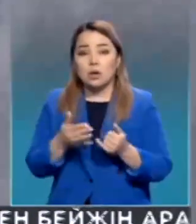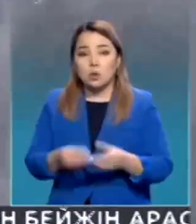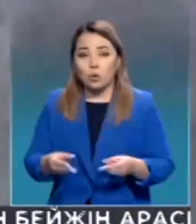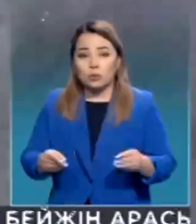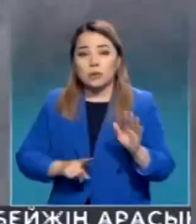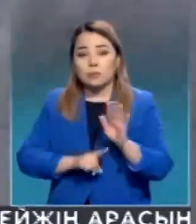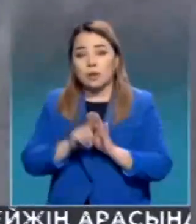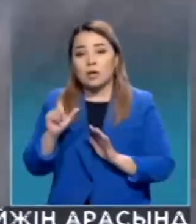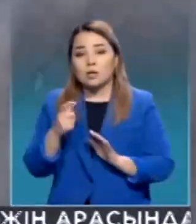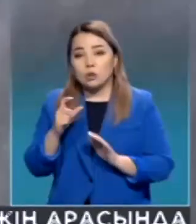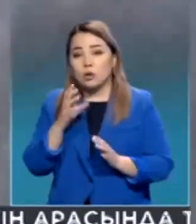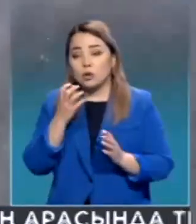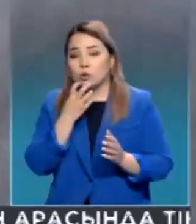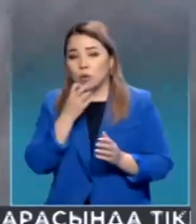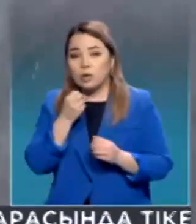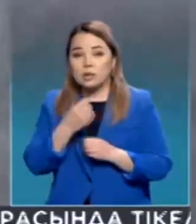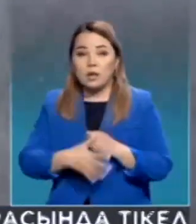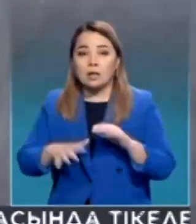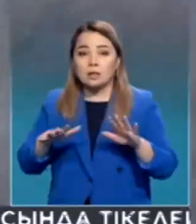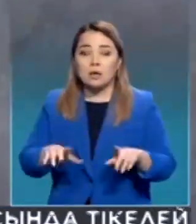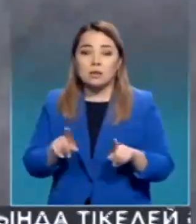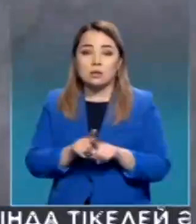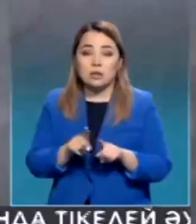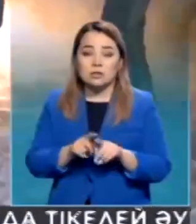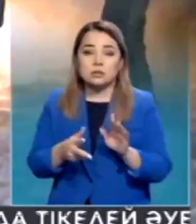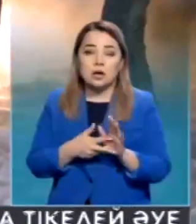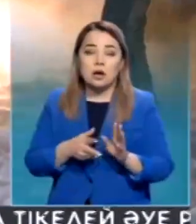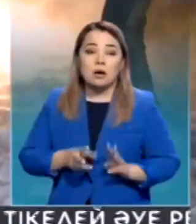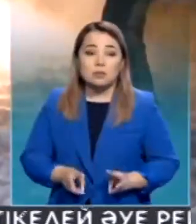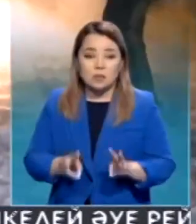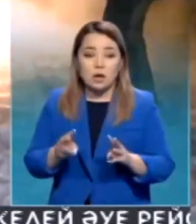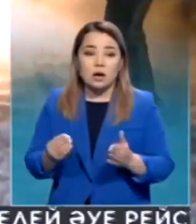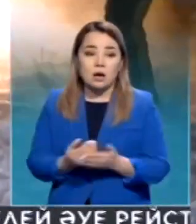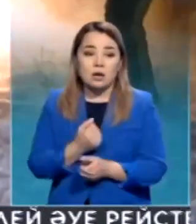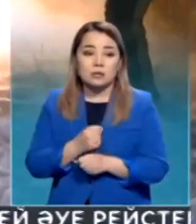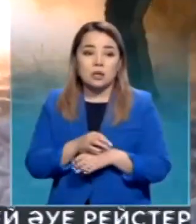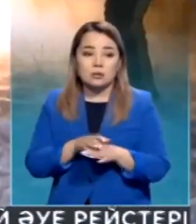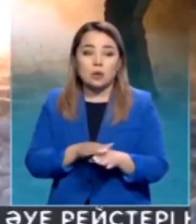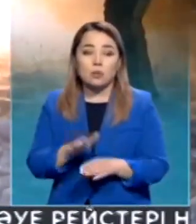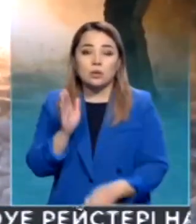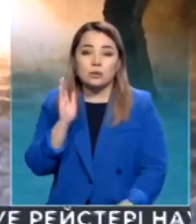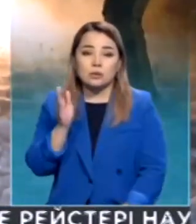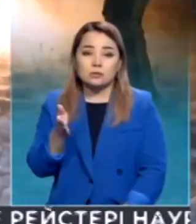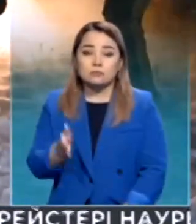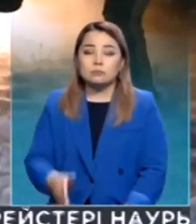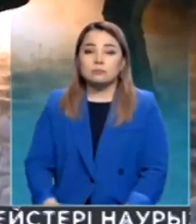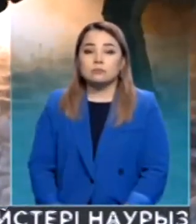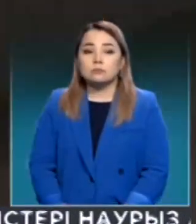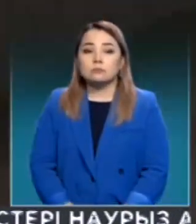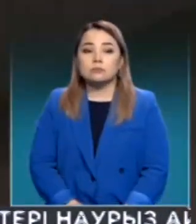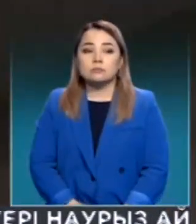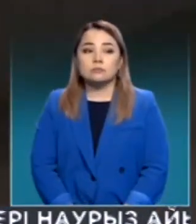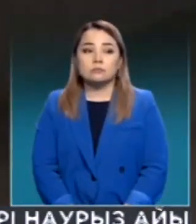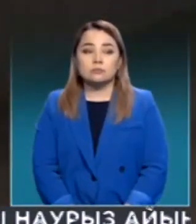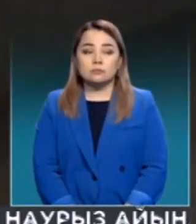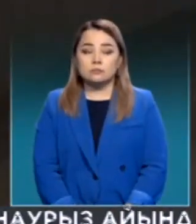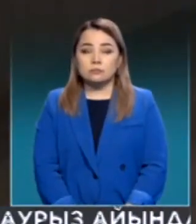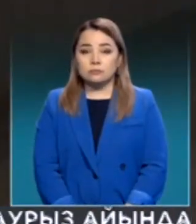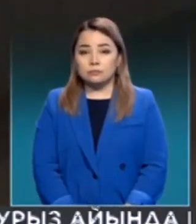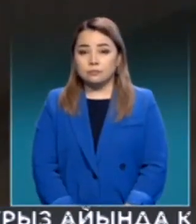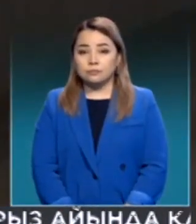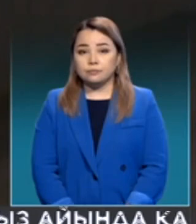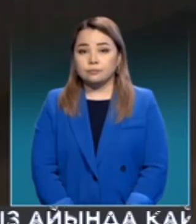шығысымен Екібастұз жылу энергия орталығындағы 8 қазандық қайта жаңғыртылмақ. Мы от населения